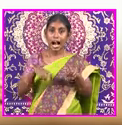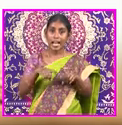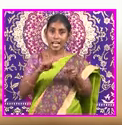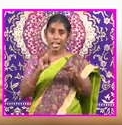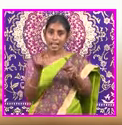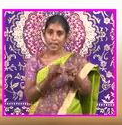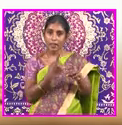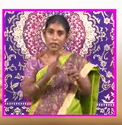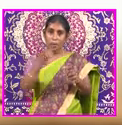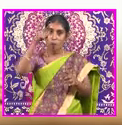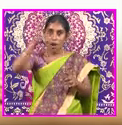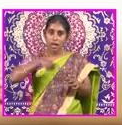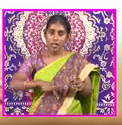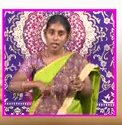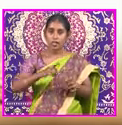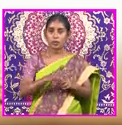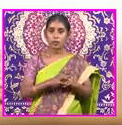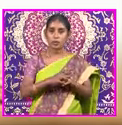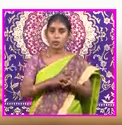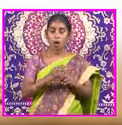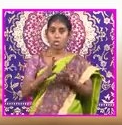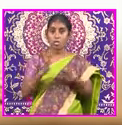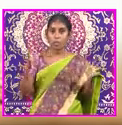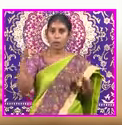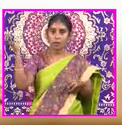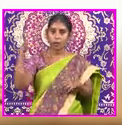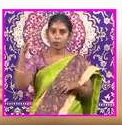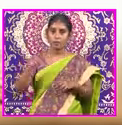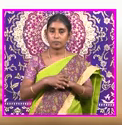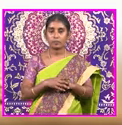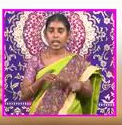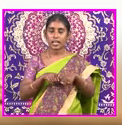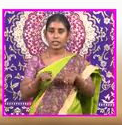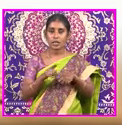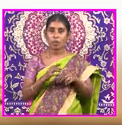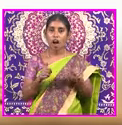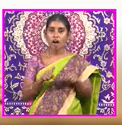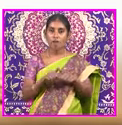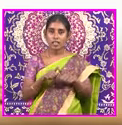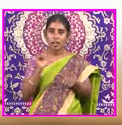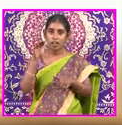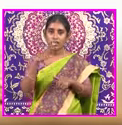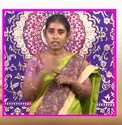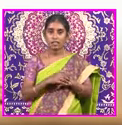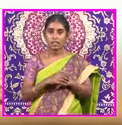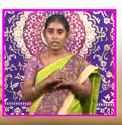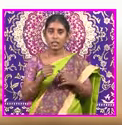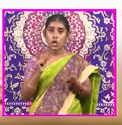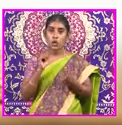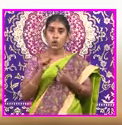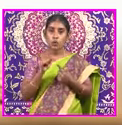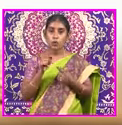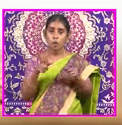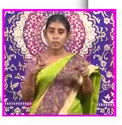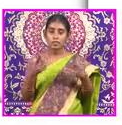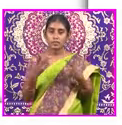இல்லை டொரிட் ஜோன் சொல்லுவாங்க. ஸோ இந்த பகுதிகள் எப்பவுமே ஆண்டு முழுக்க அதிக வெப்பத்தை எடுத்துக்கொள்ளும்.